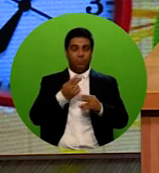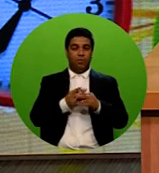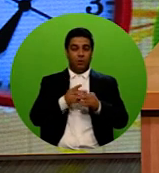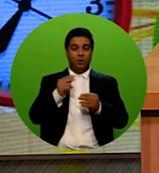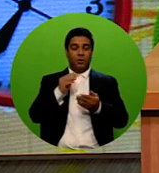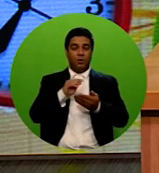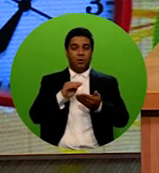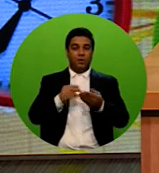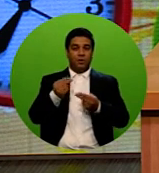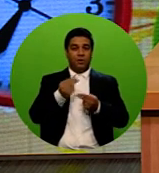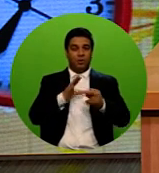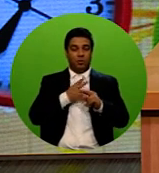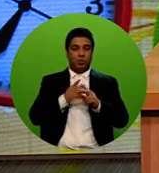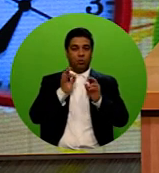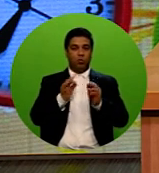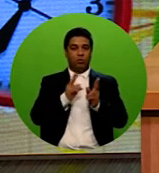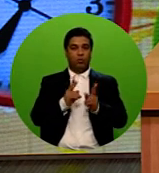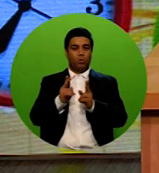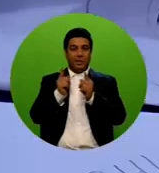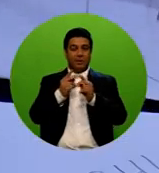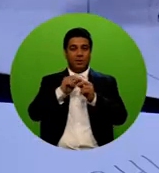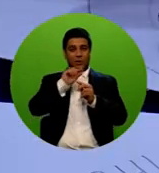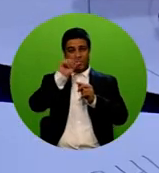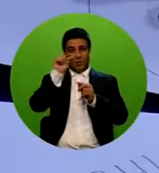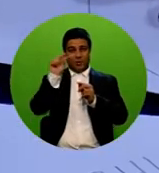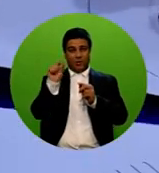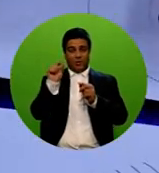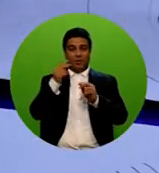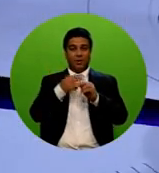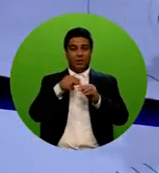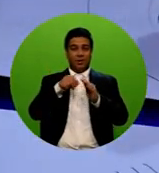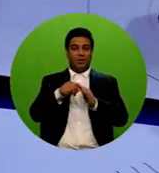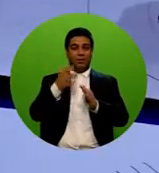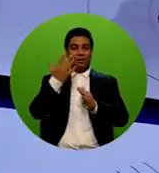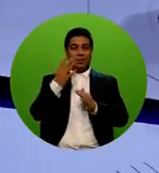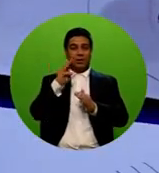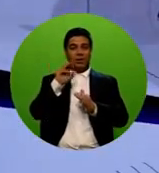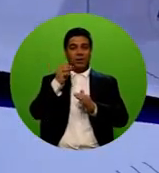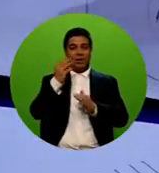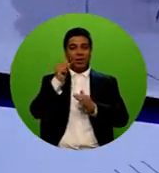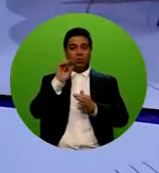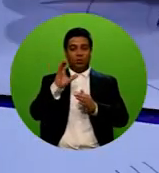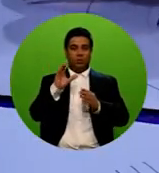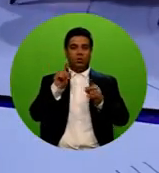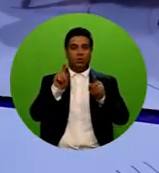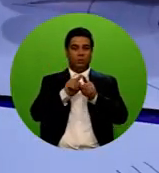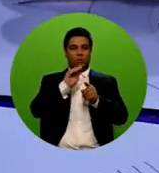yozgan yozig'ingiz to'g'ri joylashadi. Uning uchun emblemadan yuqoriga 5 ta tashabbus deb yozib